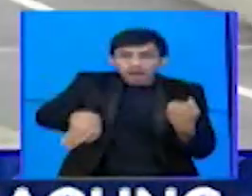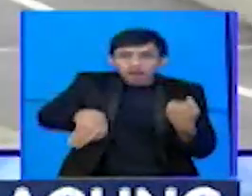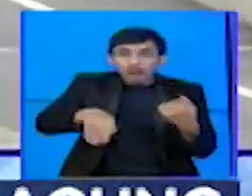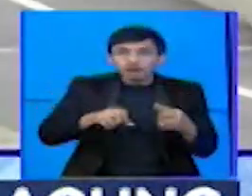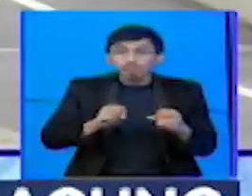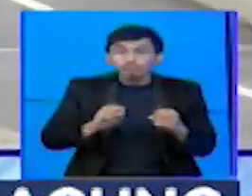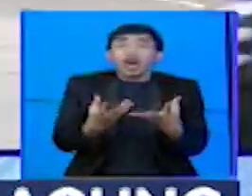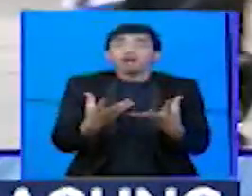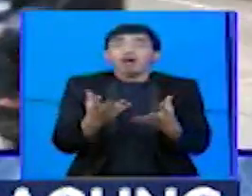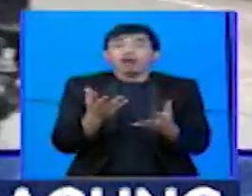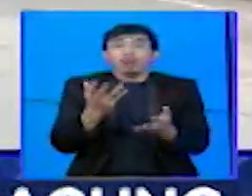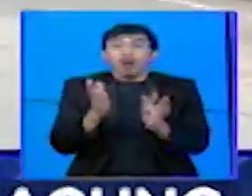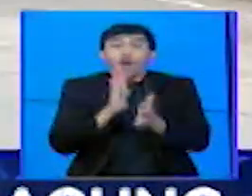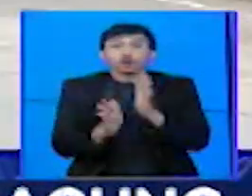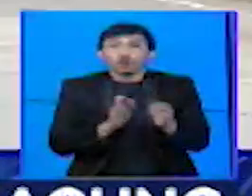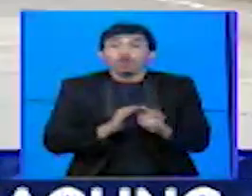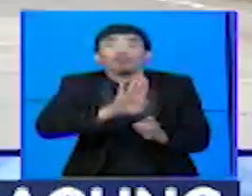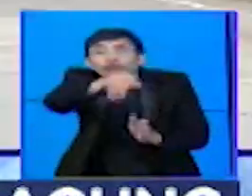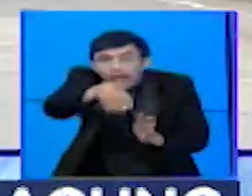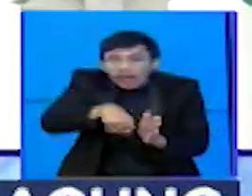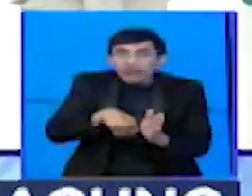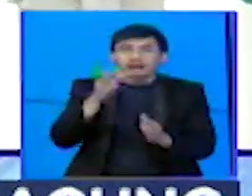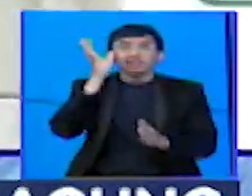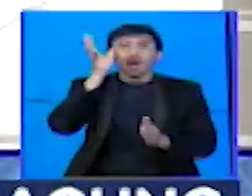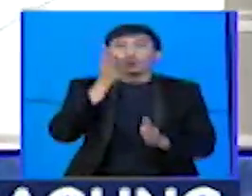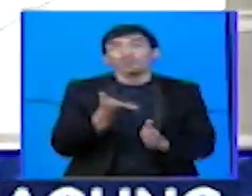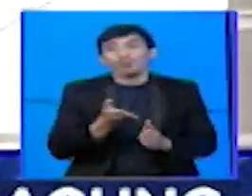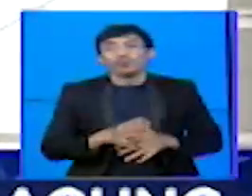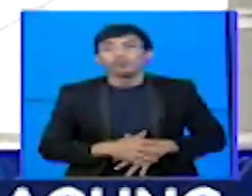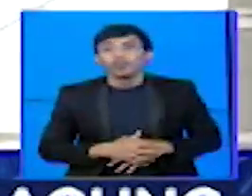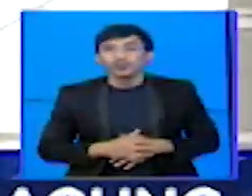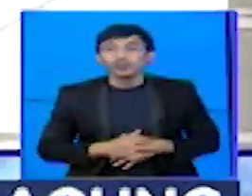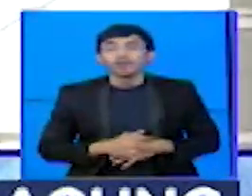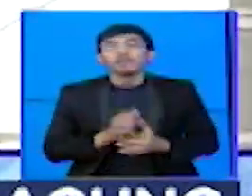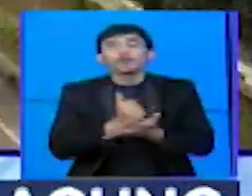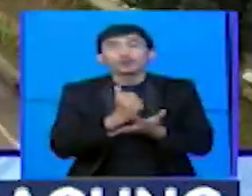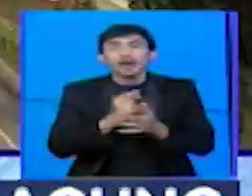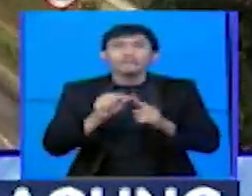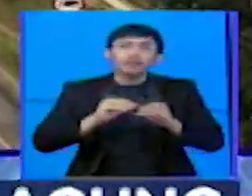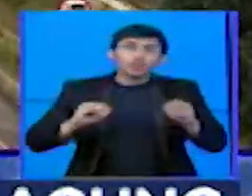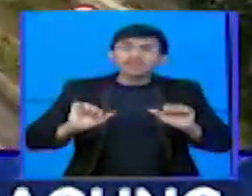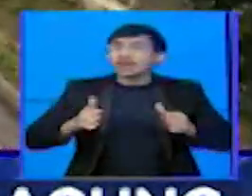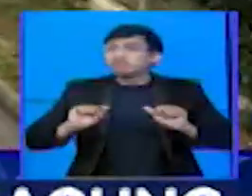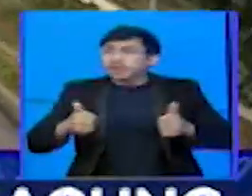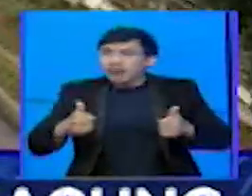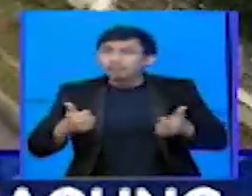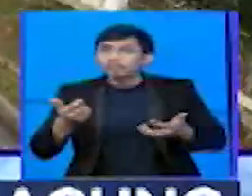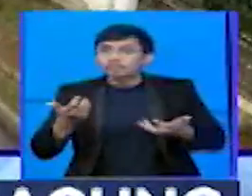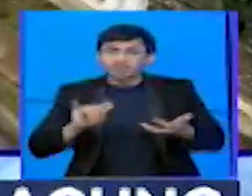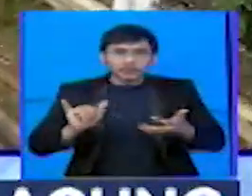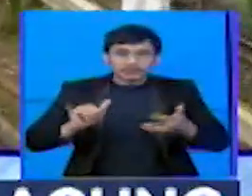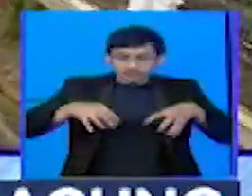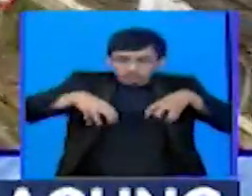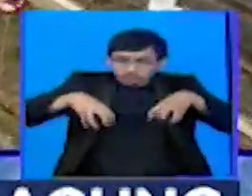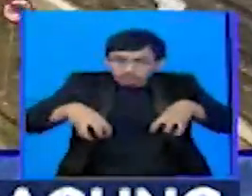sehingga ini kemudian yang menjadi perhatian kami bagaimana kemudian petugas seharusnya menempatkan traffic cone ataupun pembatas bentor di antara